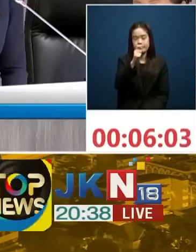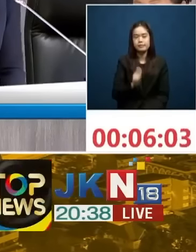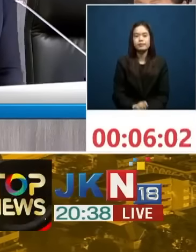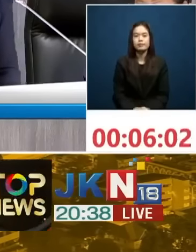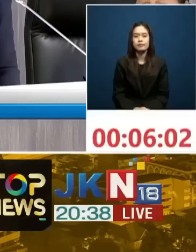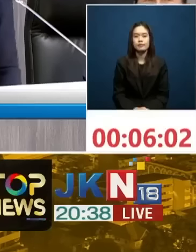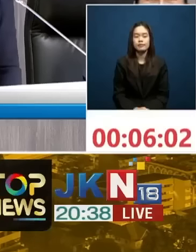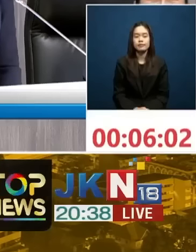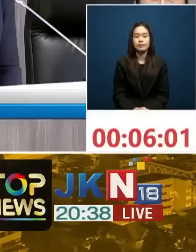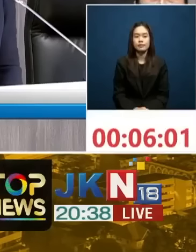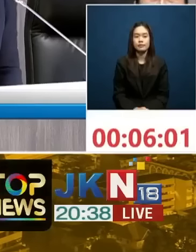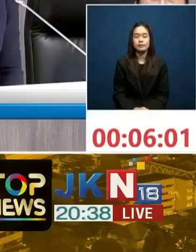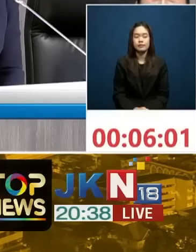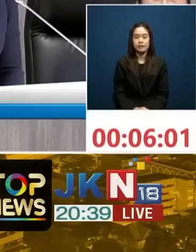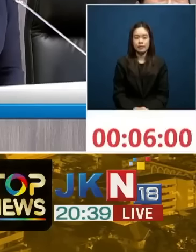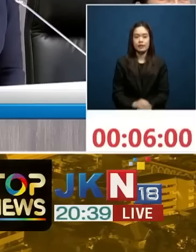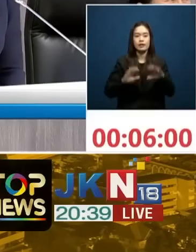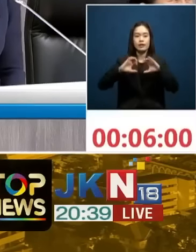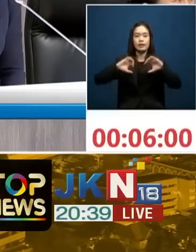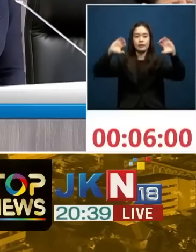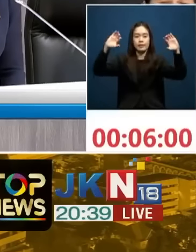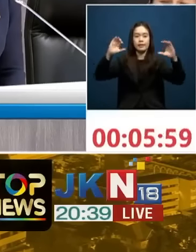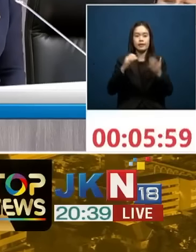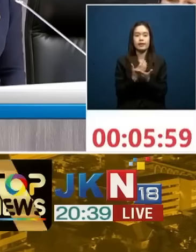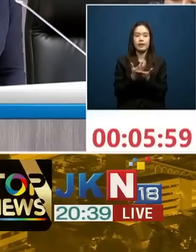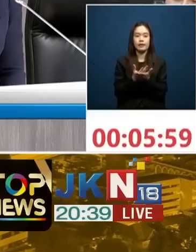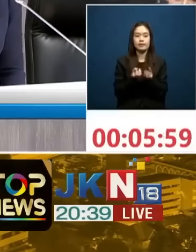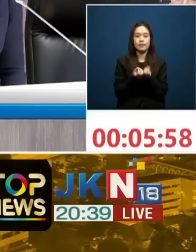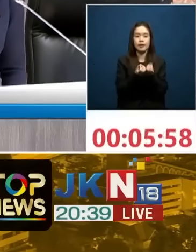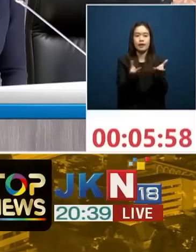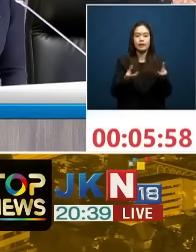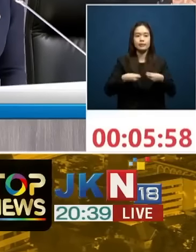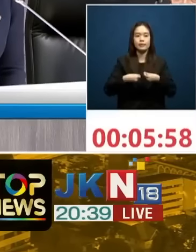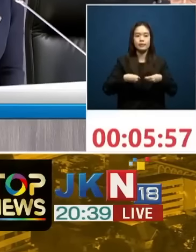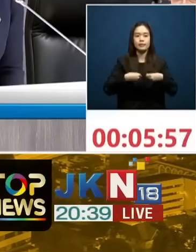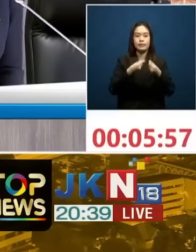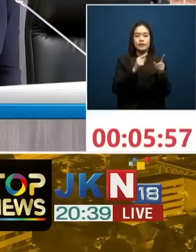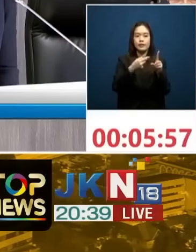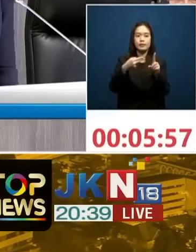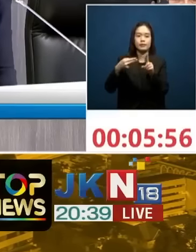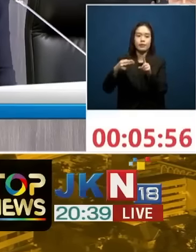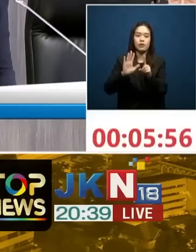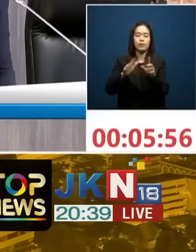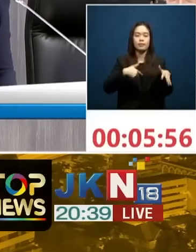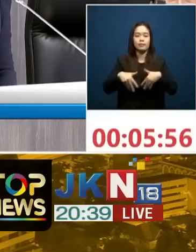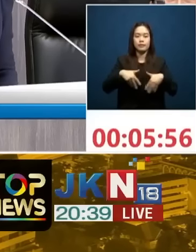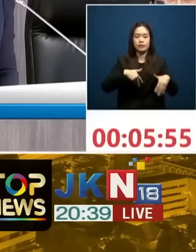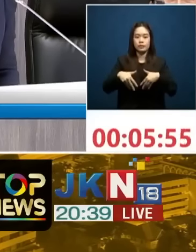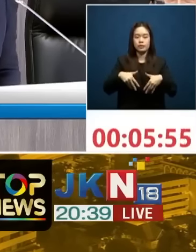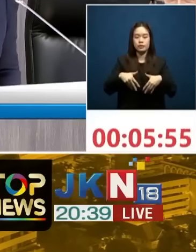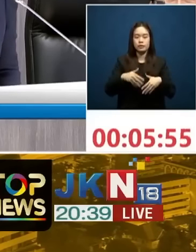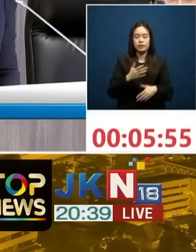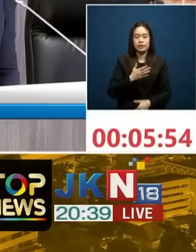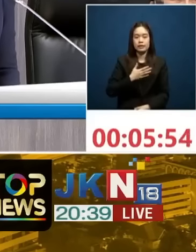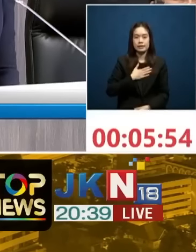านสวเนี่ยก็ขอถามตรงนี้หน่อยจะมาทำไมท่านนายกไม่แจกเป็นเงินสด พวก